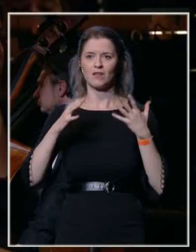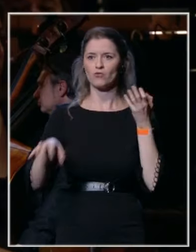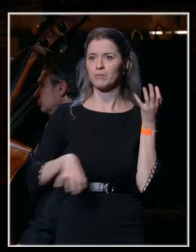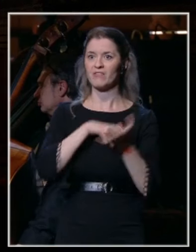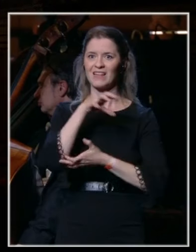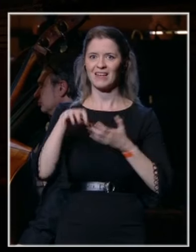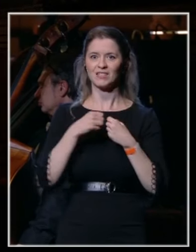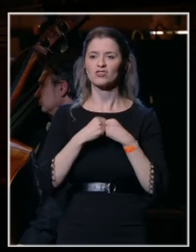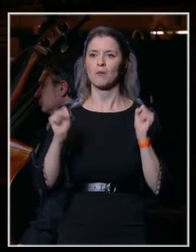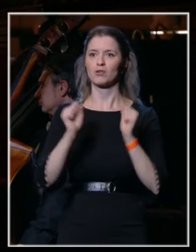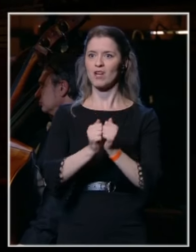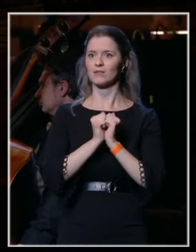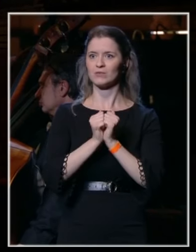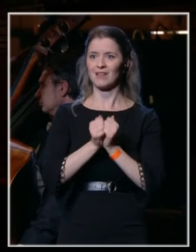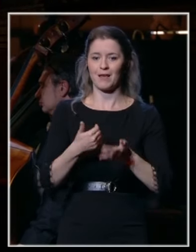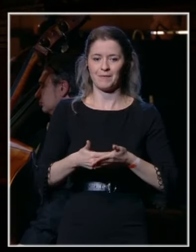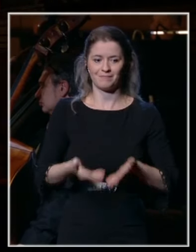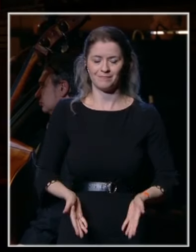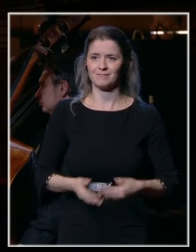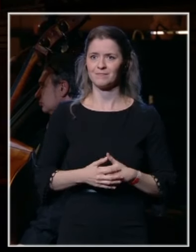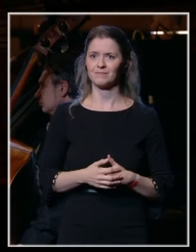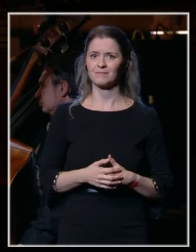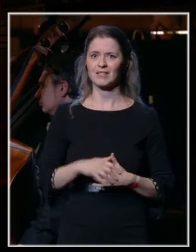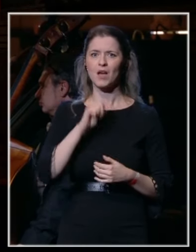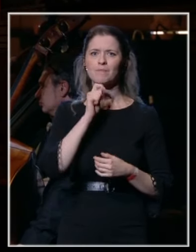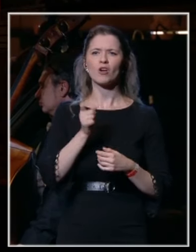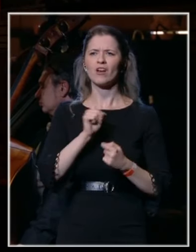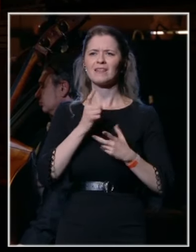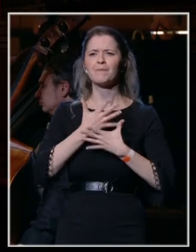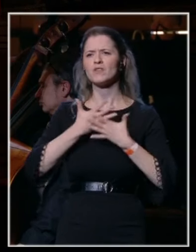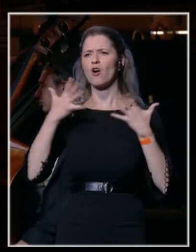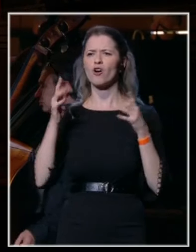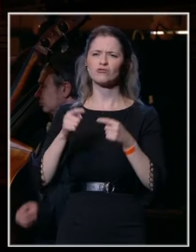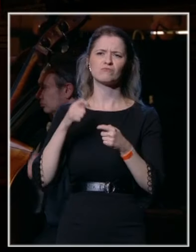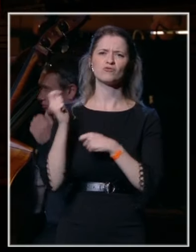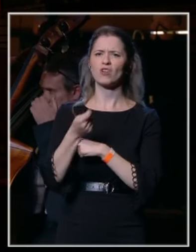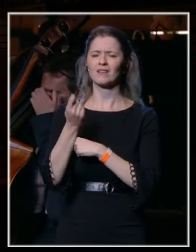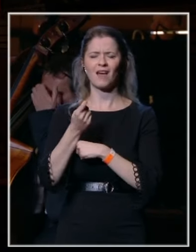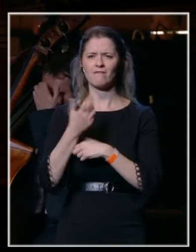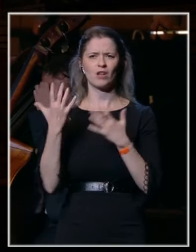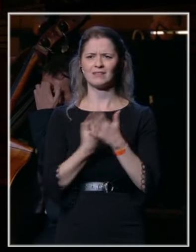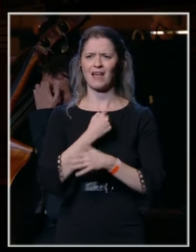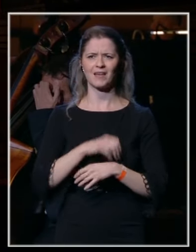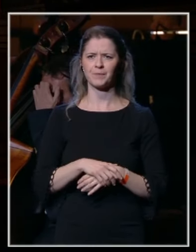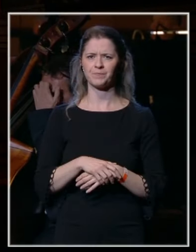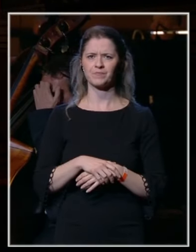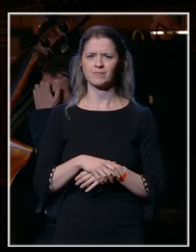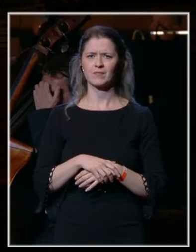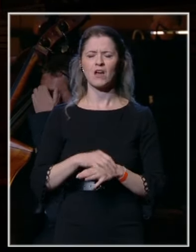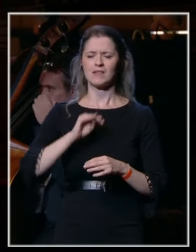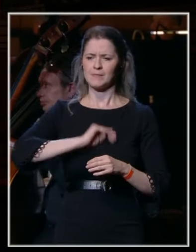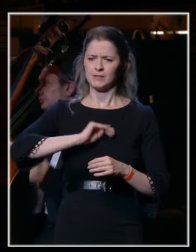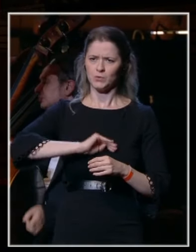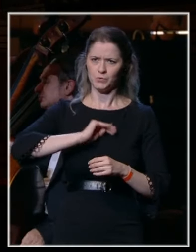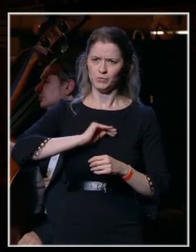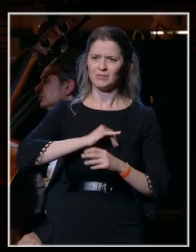szabadságküzdelem. A magyar nem grandiózus csatákkal nyer, hanem áttűrt, és